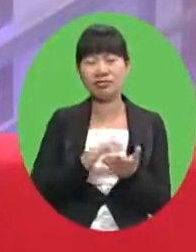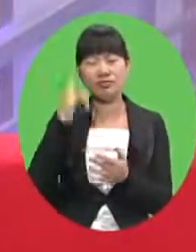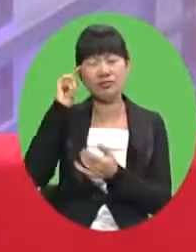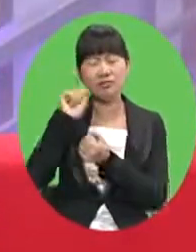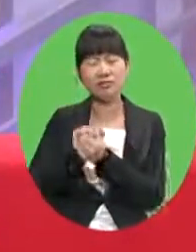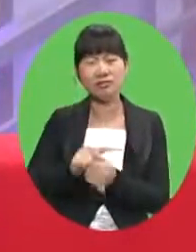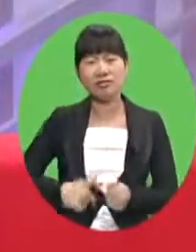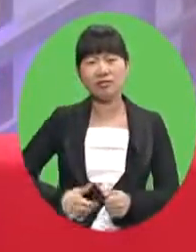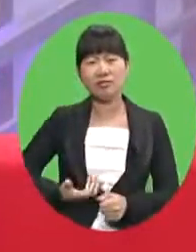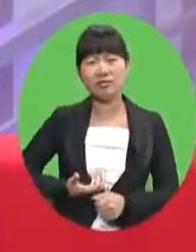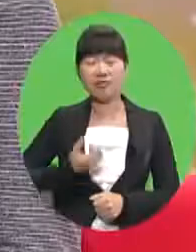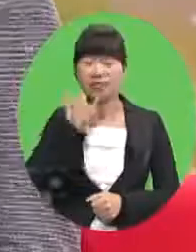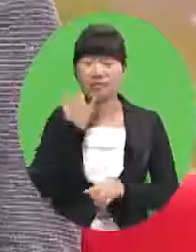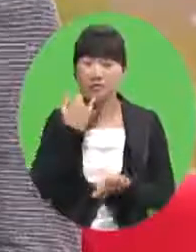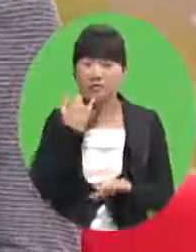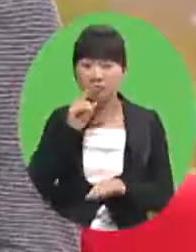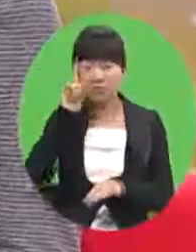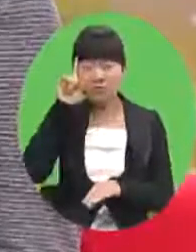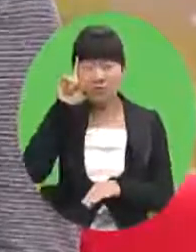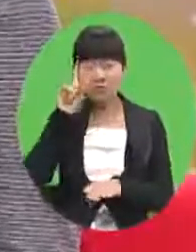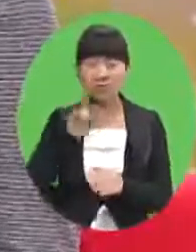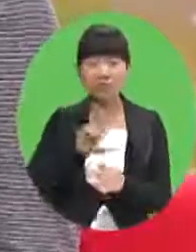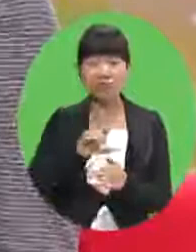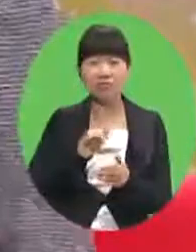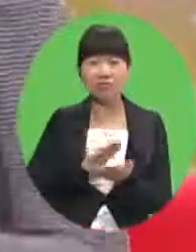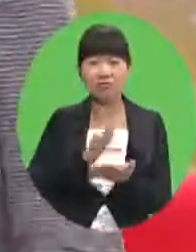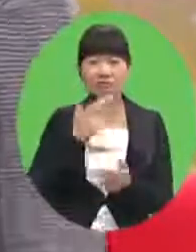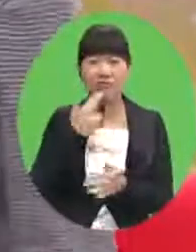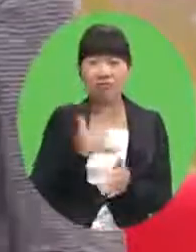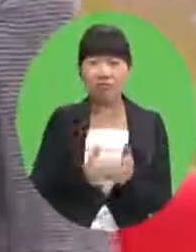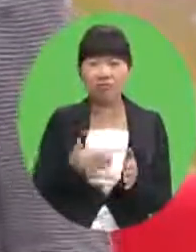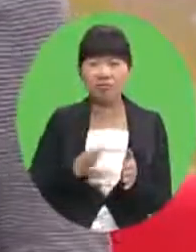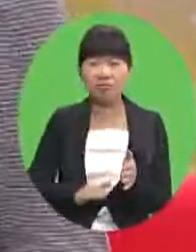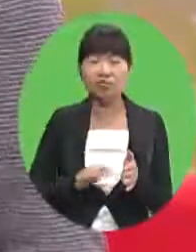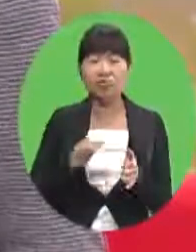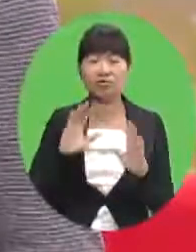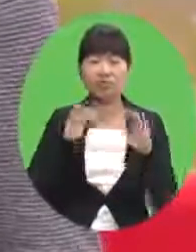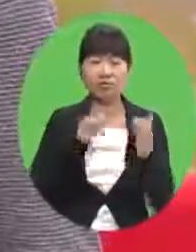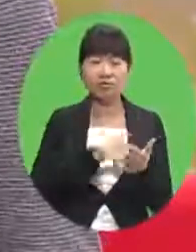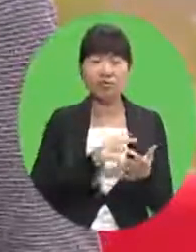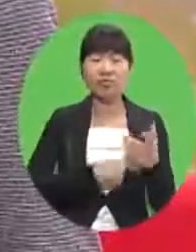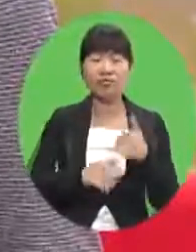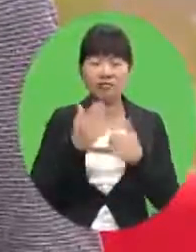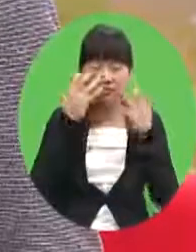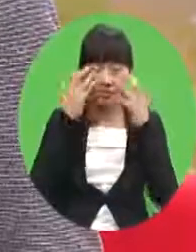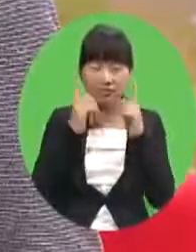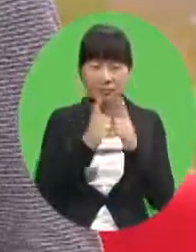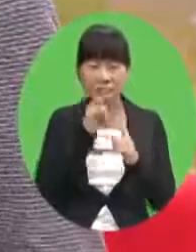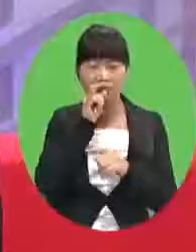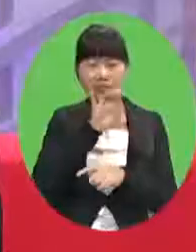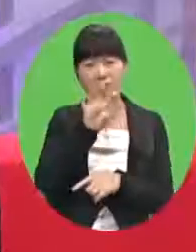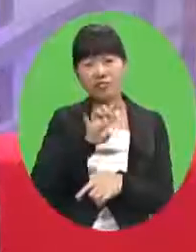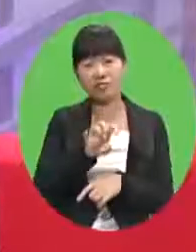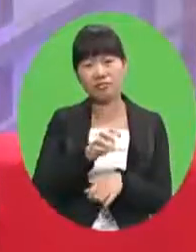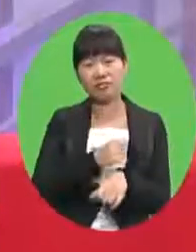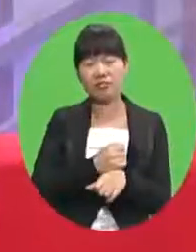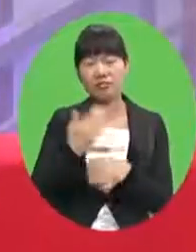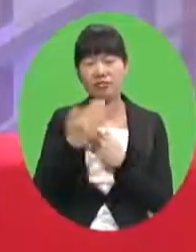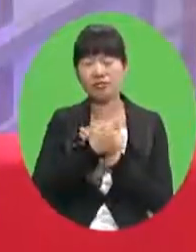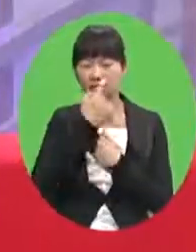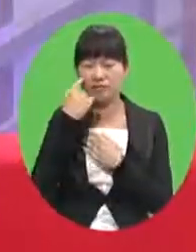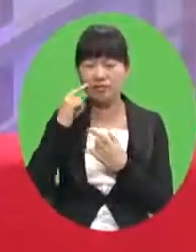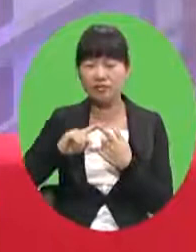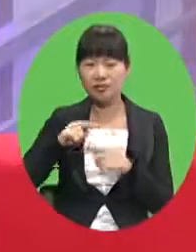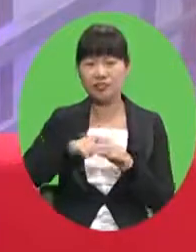배 아프다 그러면 왜 괜찮아, 열 안 나 뭐 이런 식으로 부모가 대처할 수 있지만 네. 사실은 그 아이는 더 큰 고통을 그렇죠. 겪고 있는 걸 수도 있는 거잖아요. 아이들의 신체적 증상은